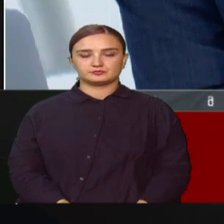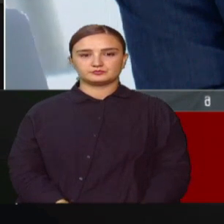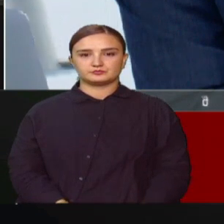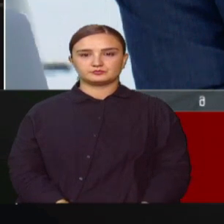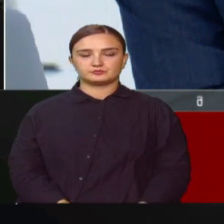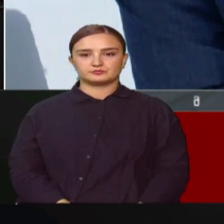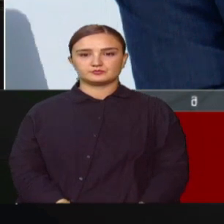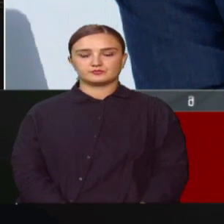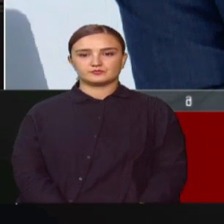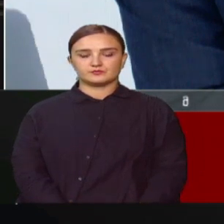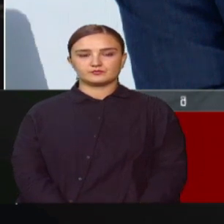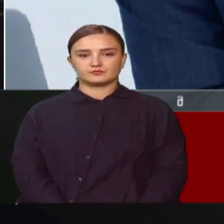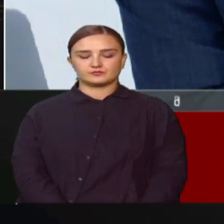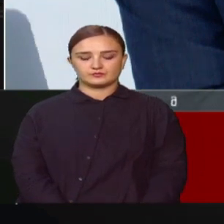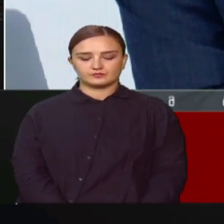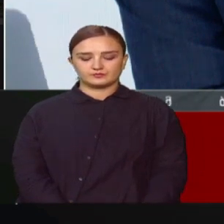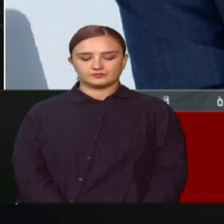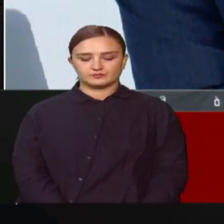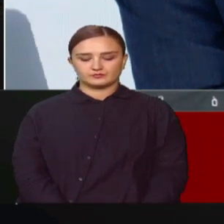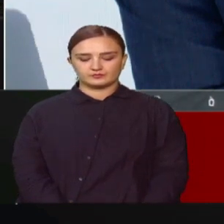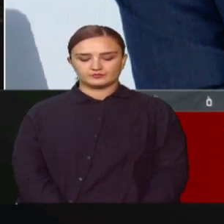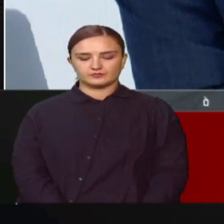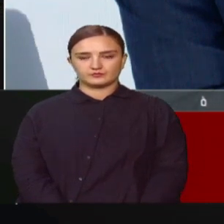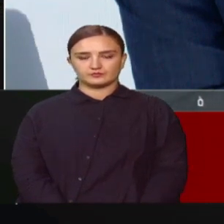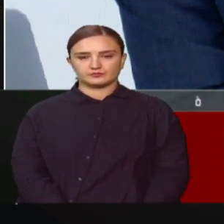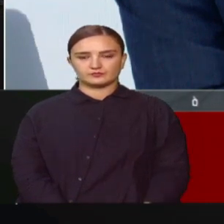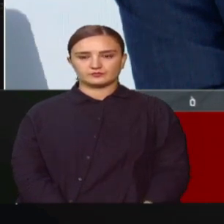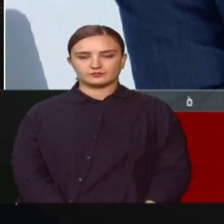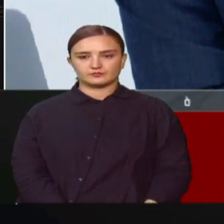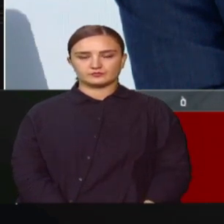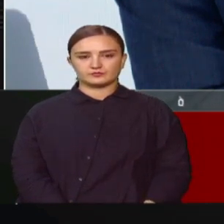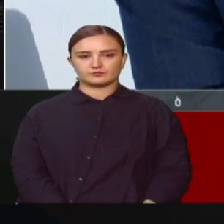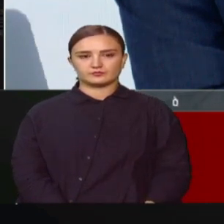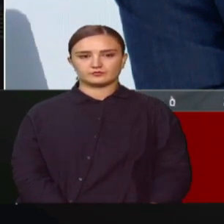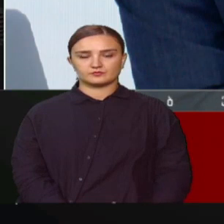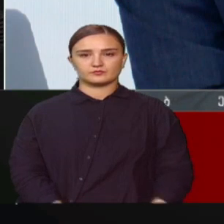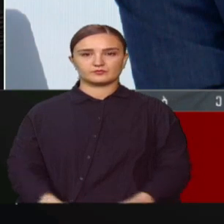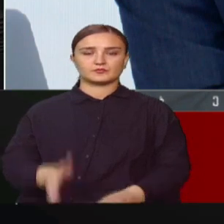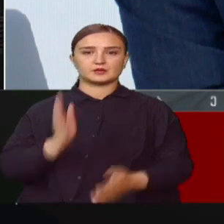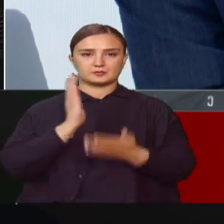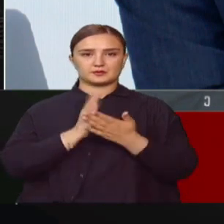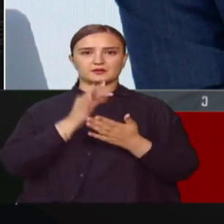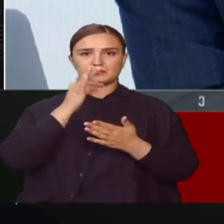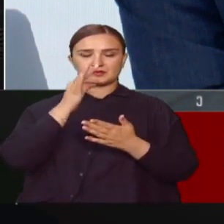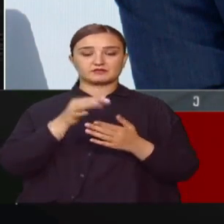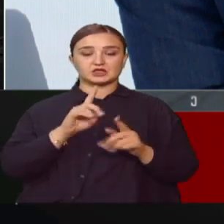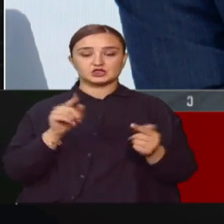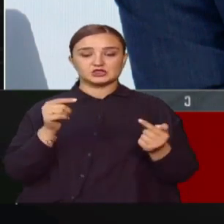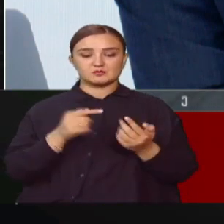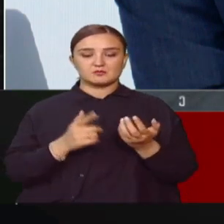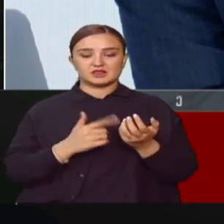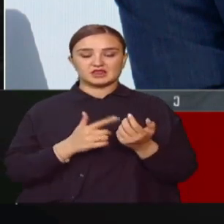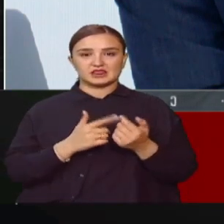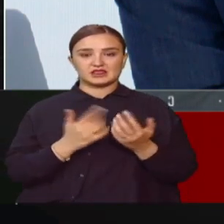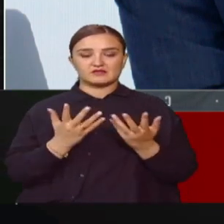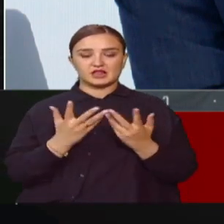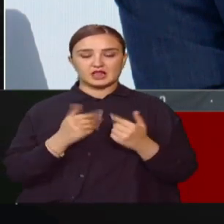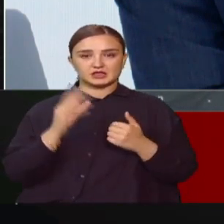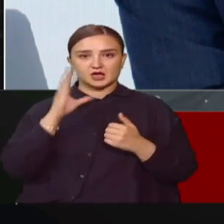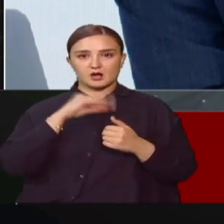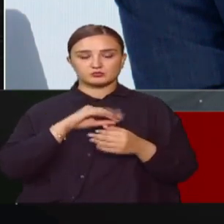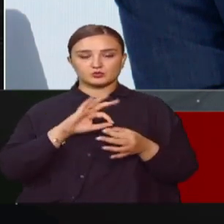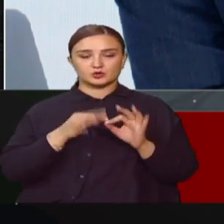Tia Hrace, eheba, tormeti recomandații, că da, pierdau it step, israt, sa set, cu ce dare bit tuladia, da, concretul la ce s-a strule